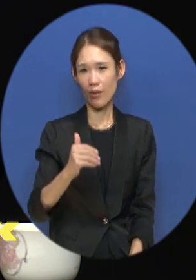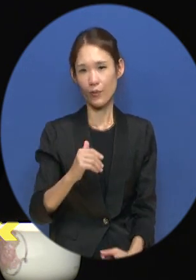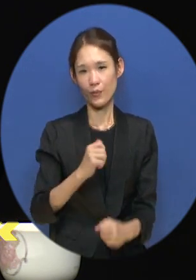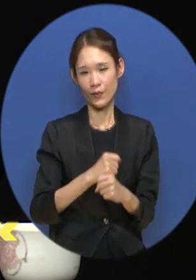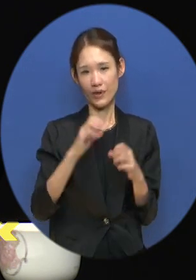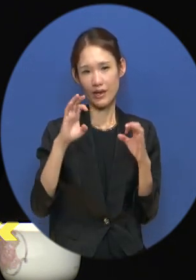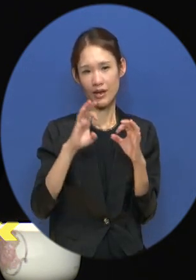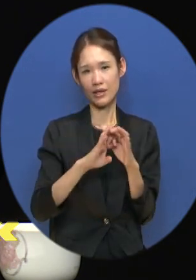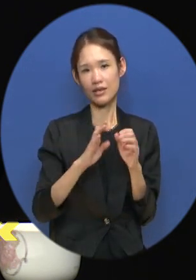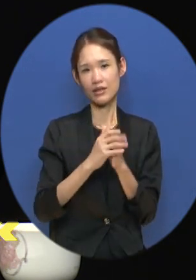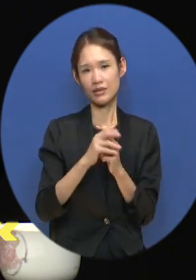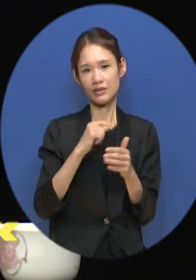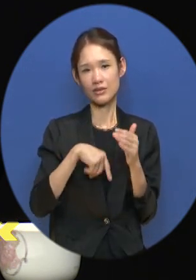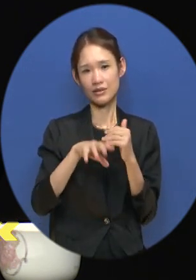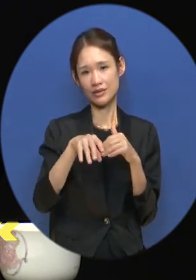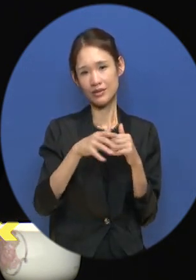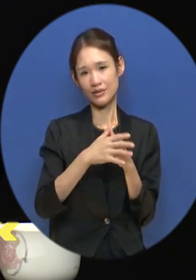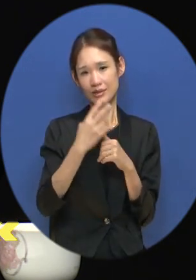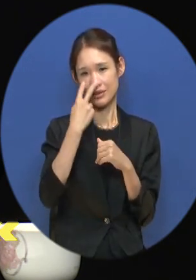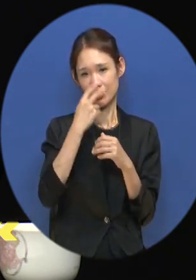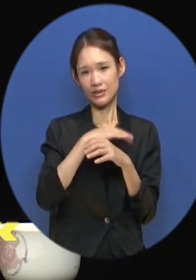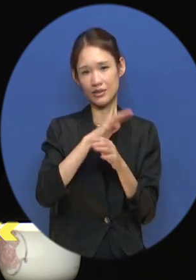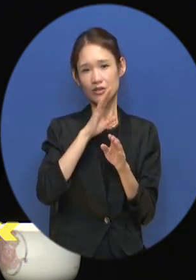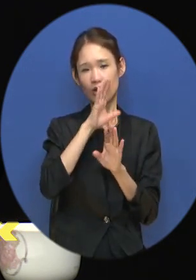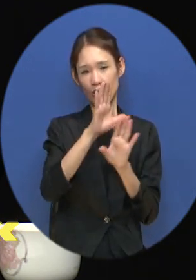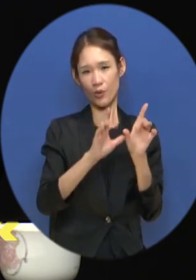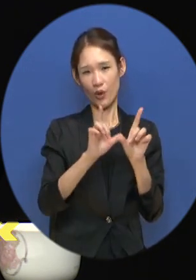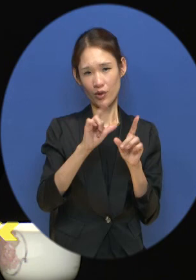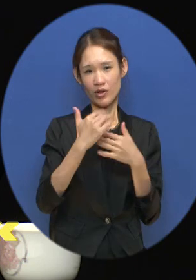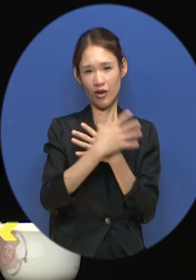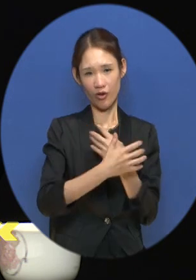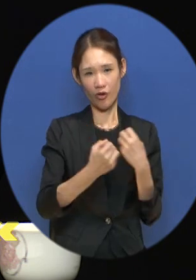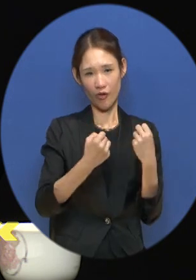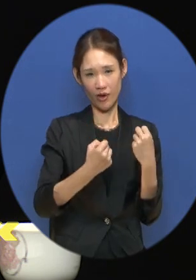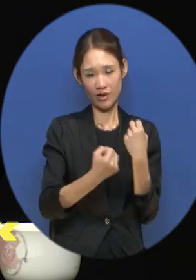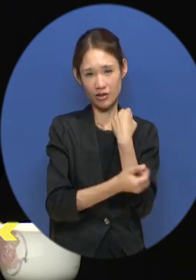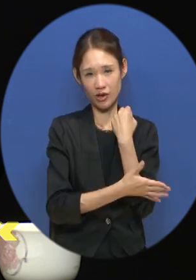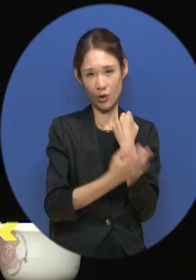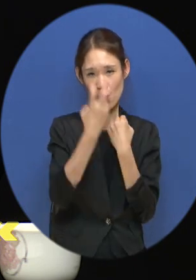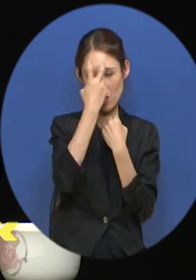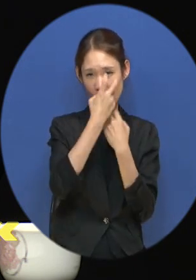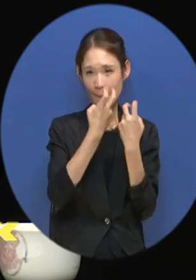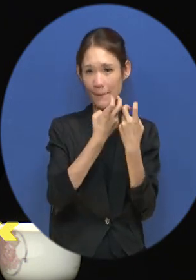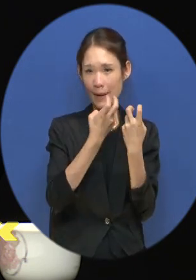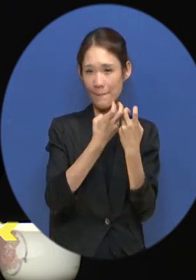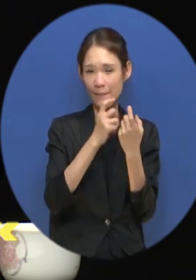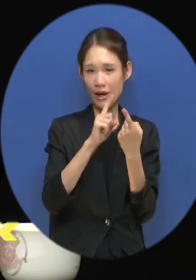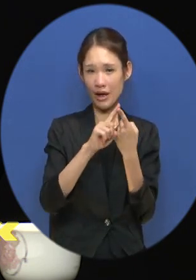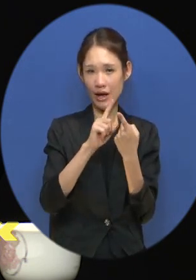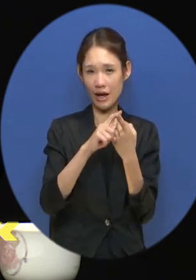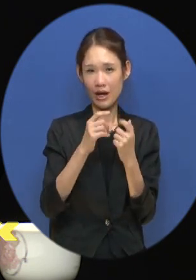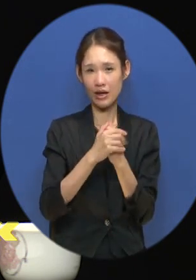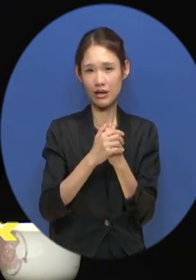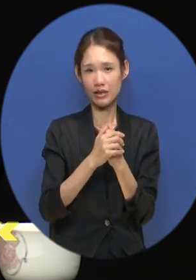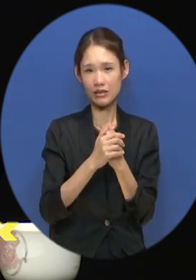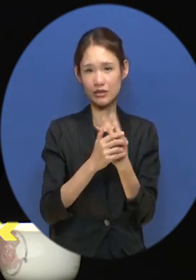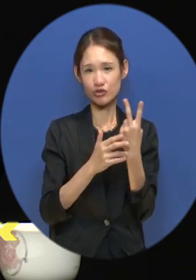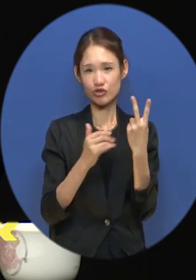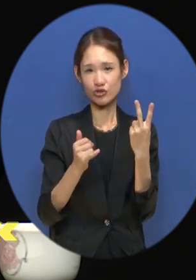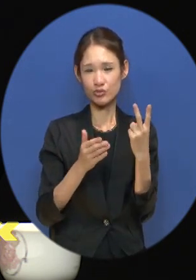내용으로 지하생활공간 내 미세먼지의 현황과 건강영향 관리 방안에 대해 두